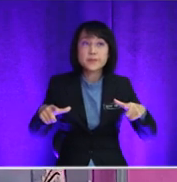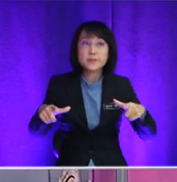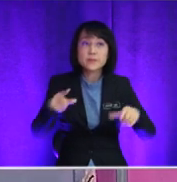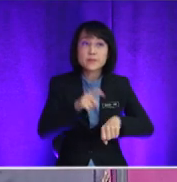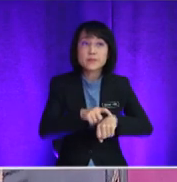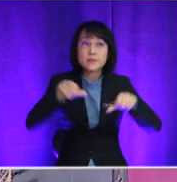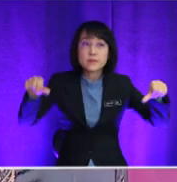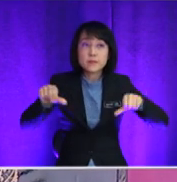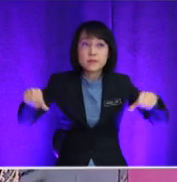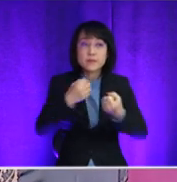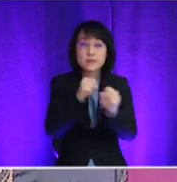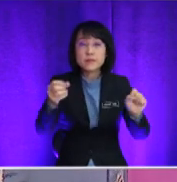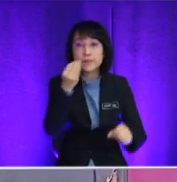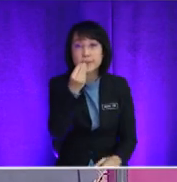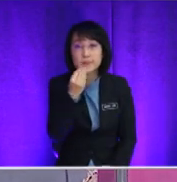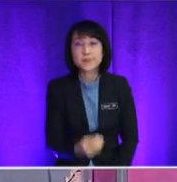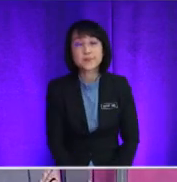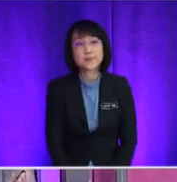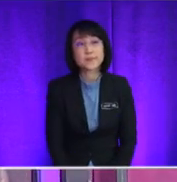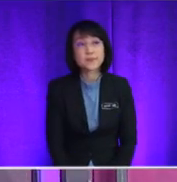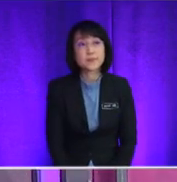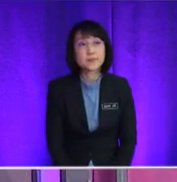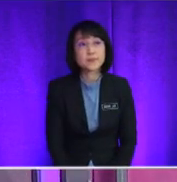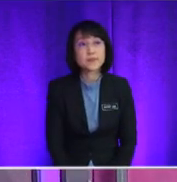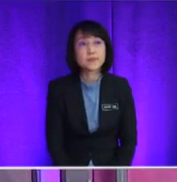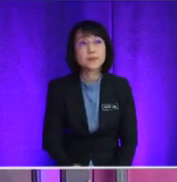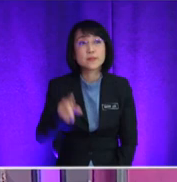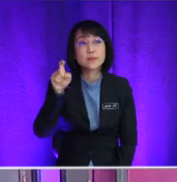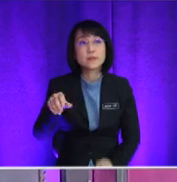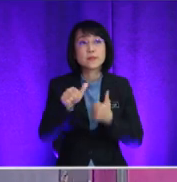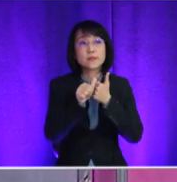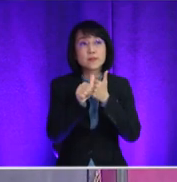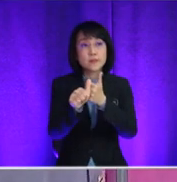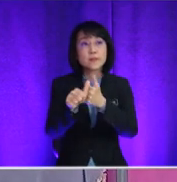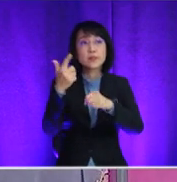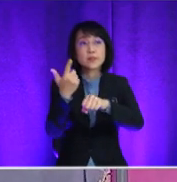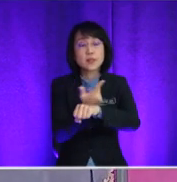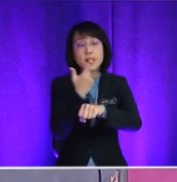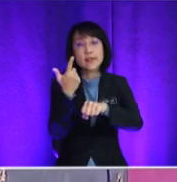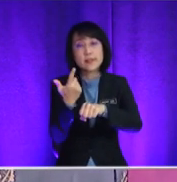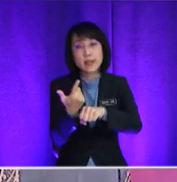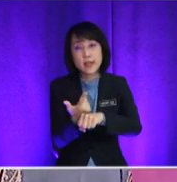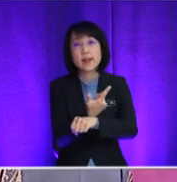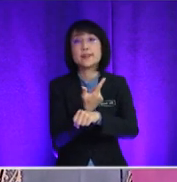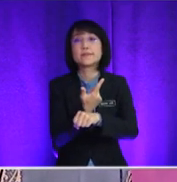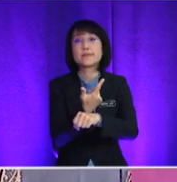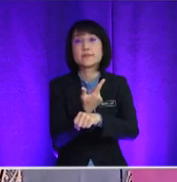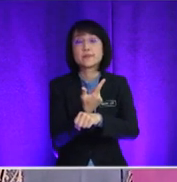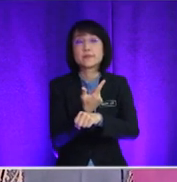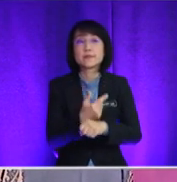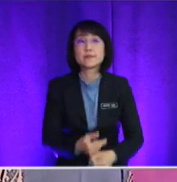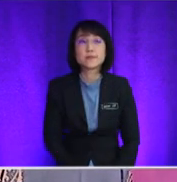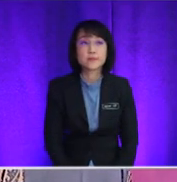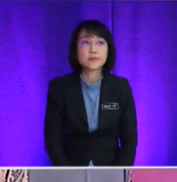antara pengendali makanan karena mengikuti latihan pengendalian makanan mereka